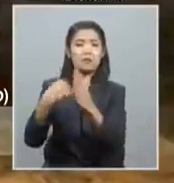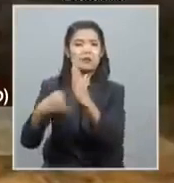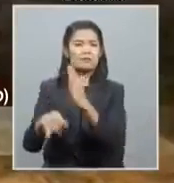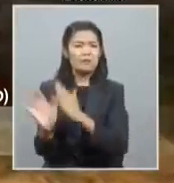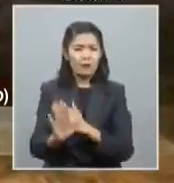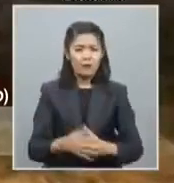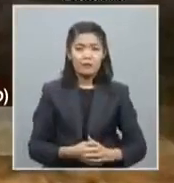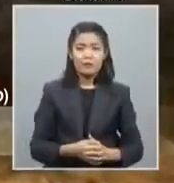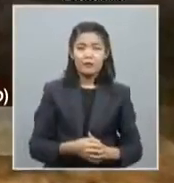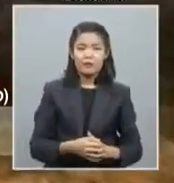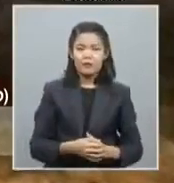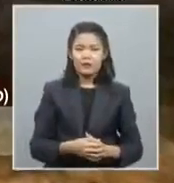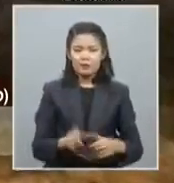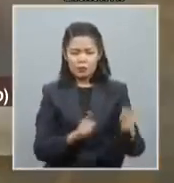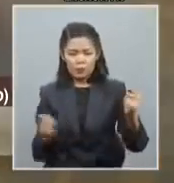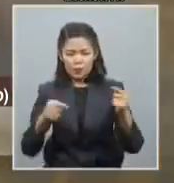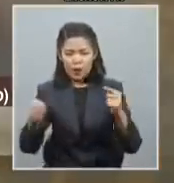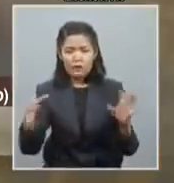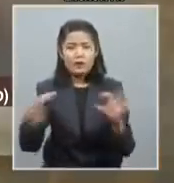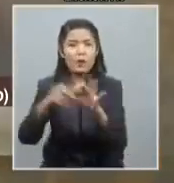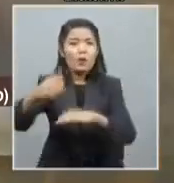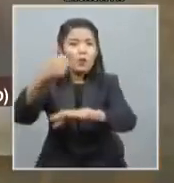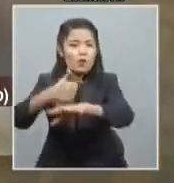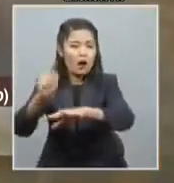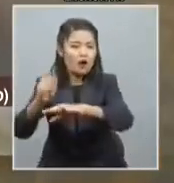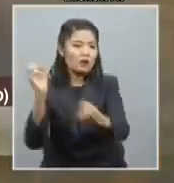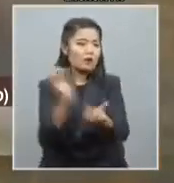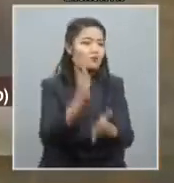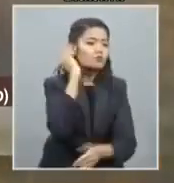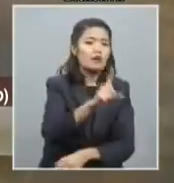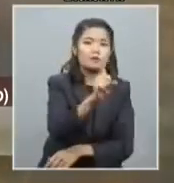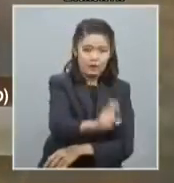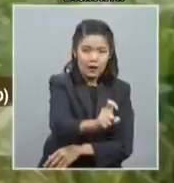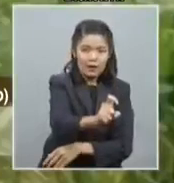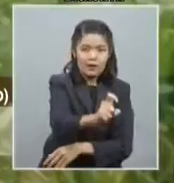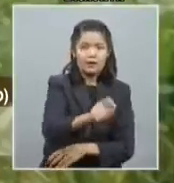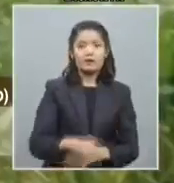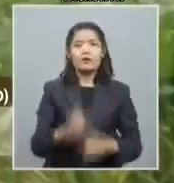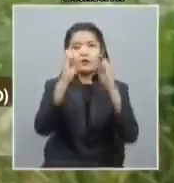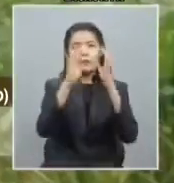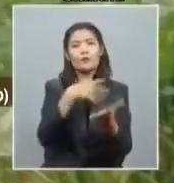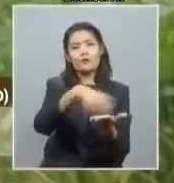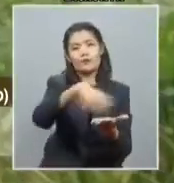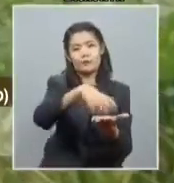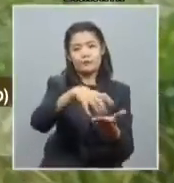อย่าพยายามบิดเบือนประเด็นโยงไปว่าหัวหน้าชัยวัฒน์ทำให้บิลลี่ตาย ค่ะ อ ่ ะอันนี้ครูสวัยแกพูดแ